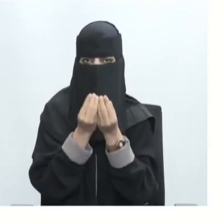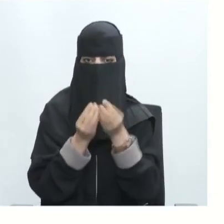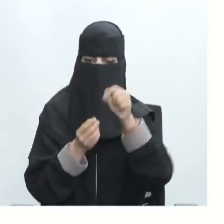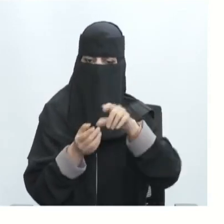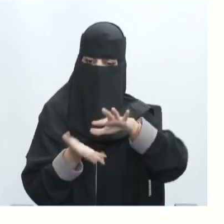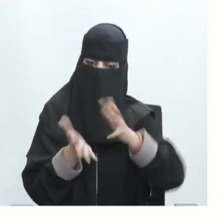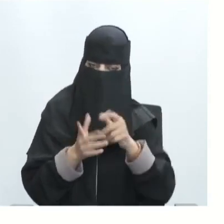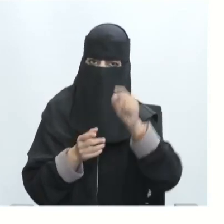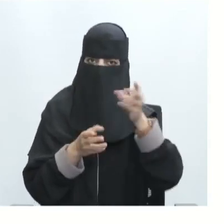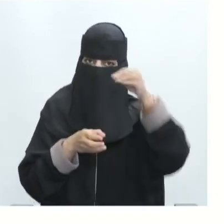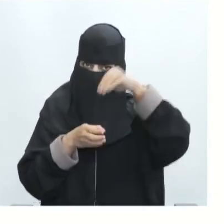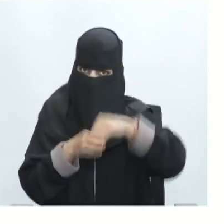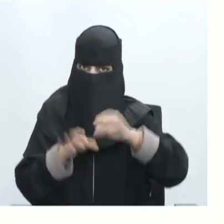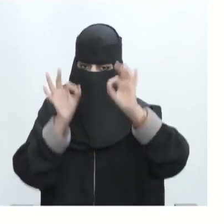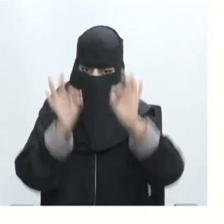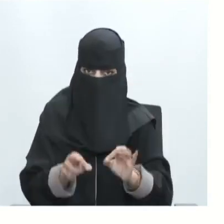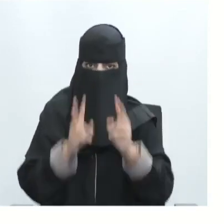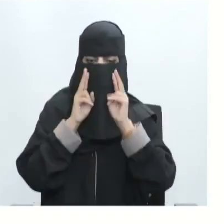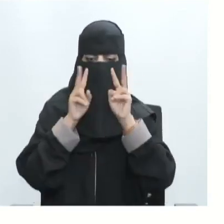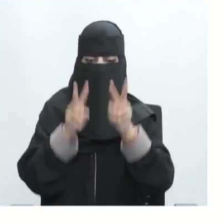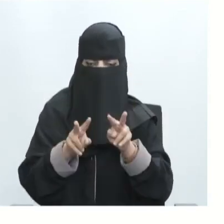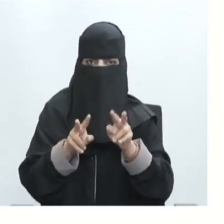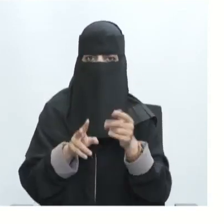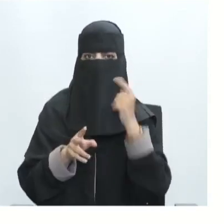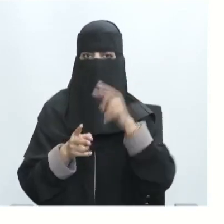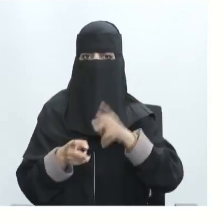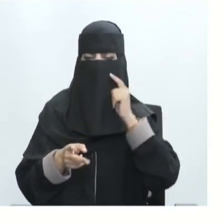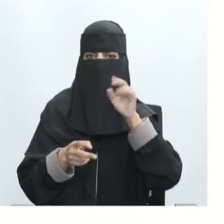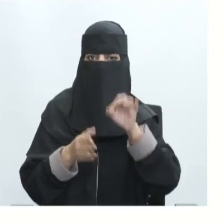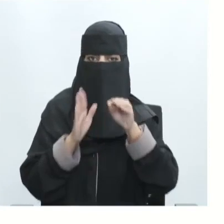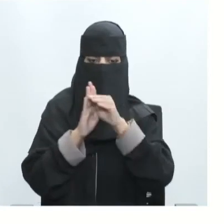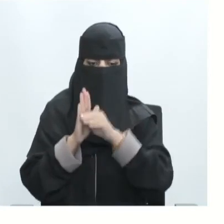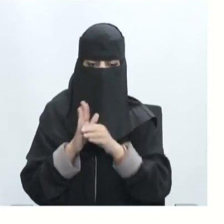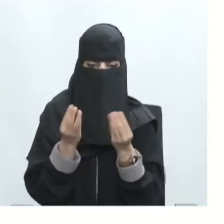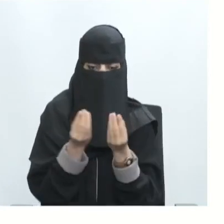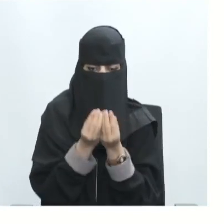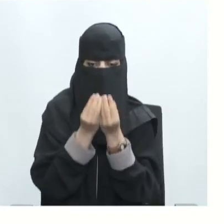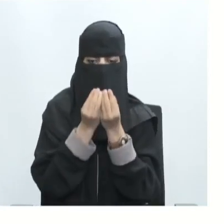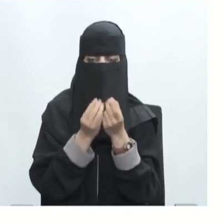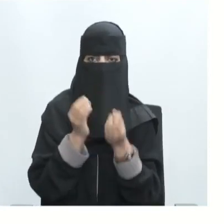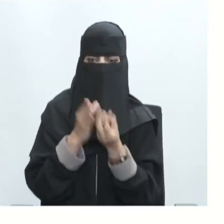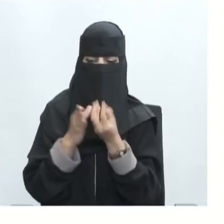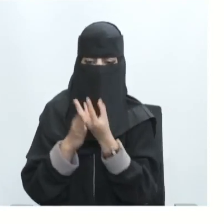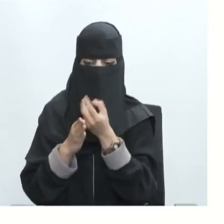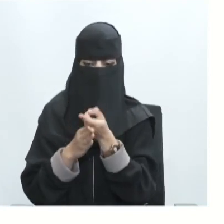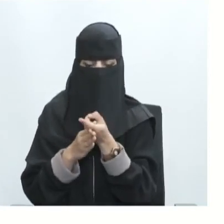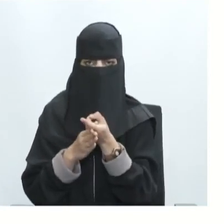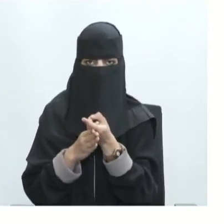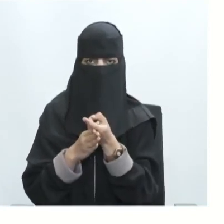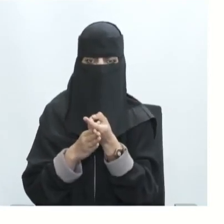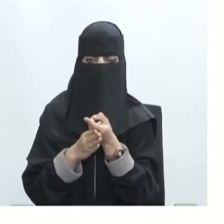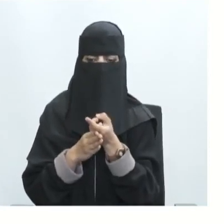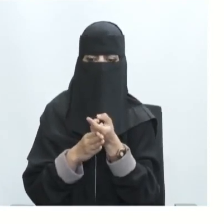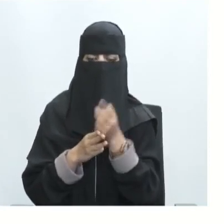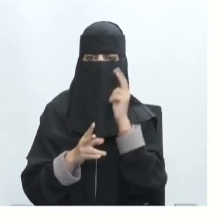امكانيه ادراك الواقع والامساك بتلابيبه بواسطه انشاءات او انشاءات